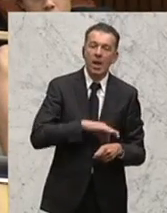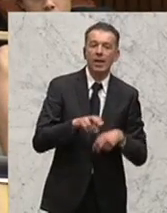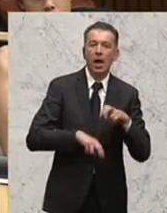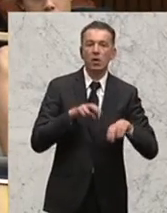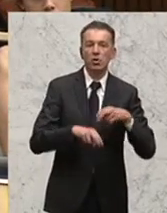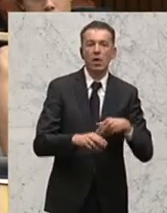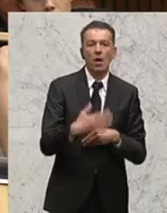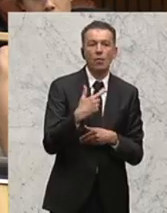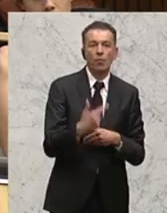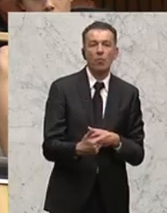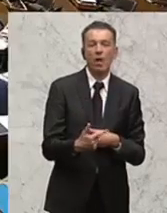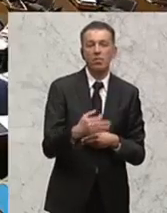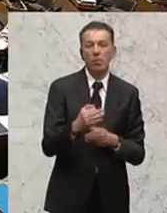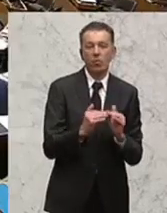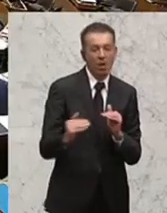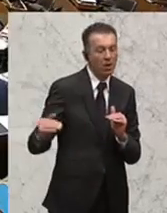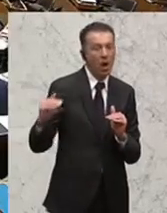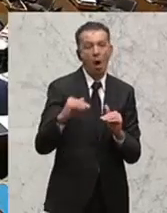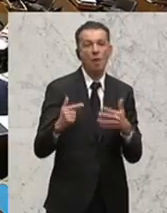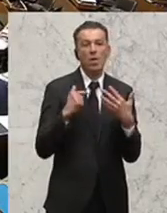25 auf 27,5%. Das heißt,